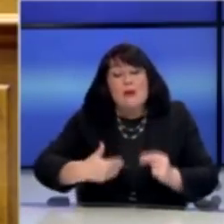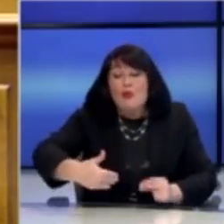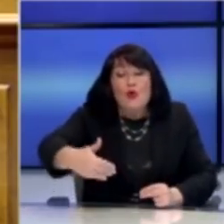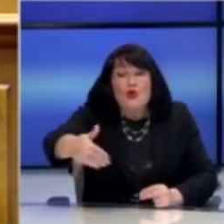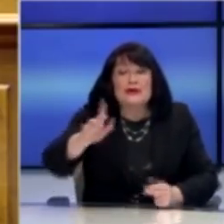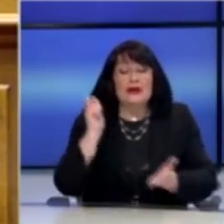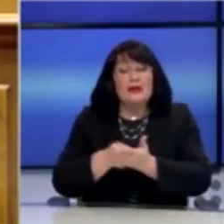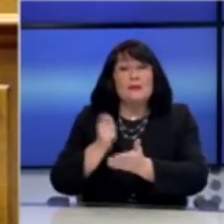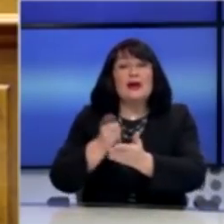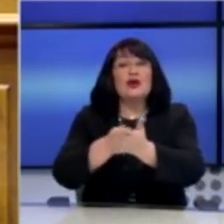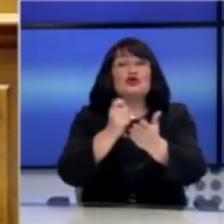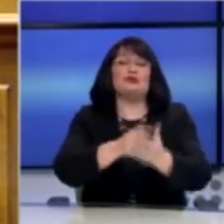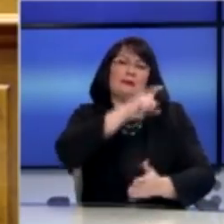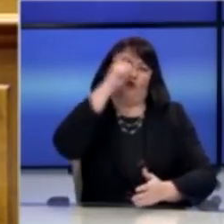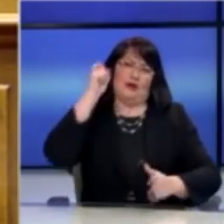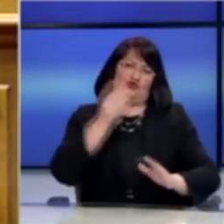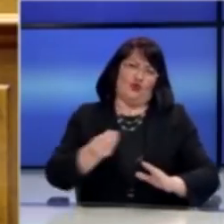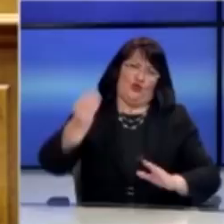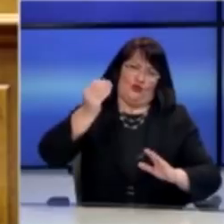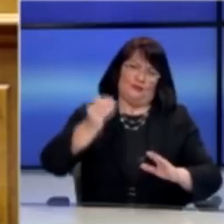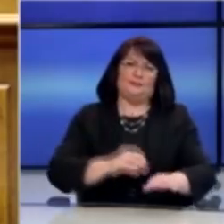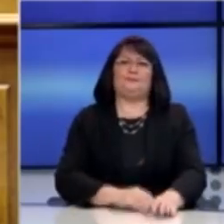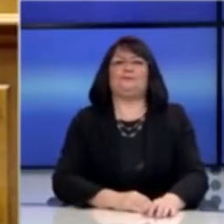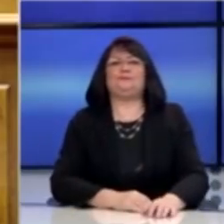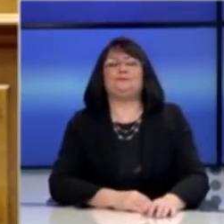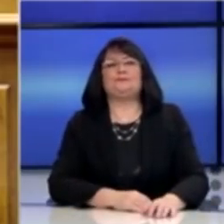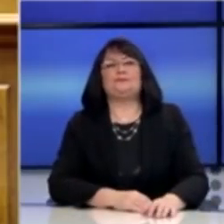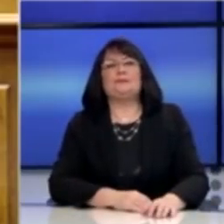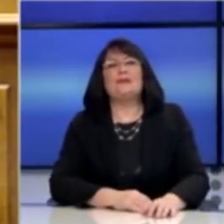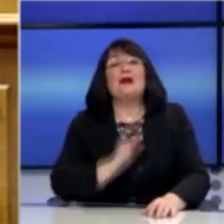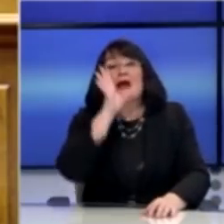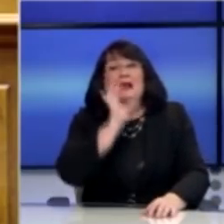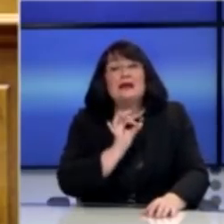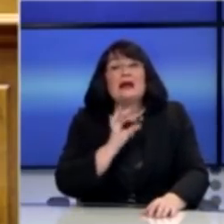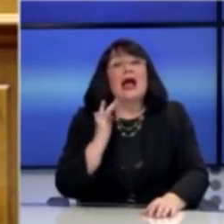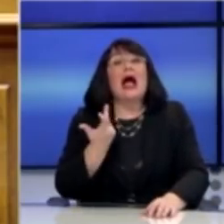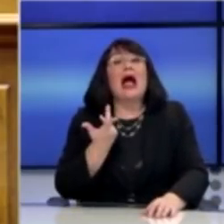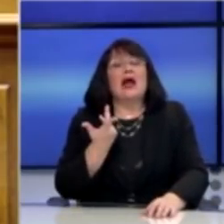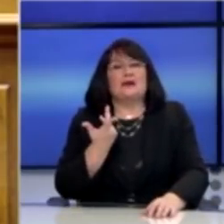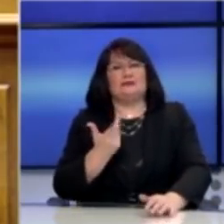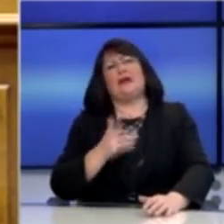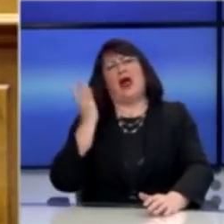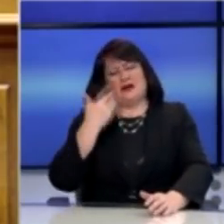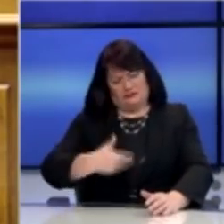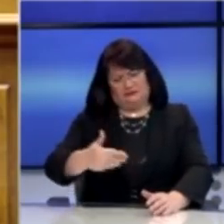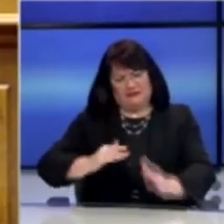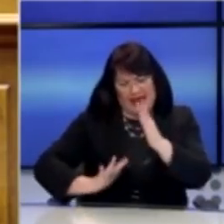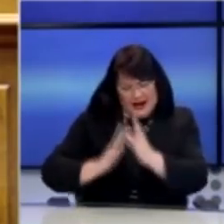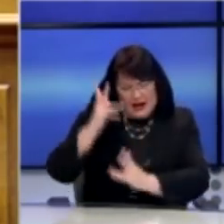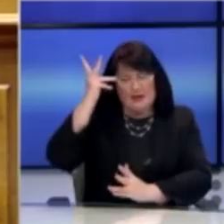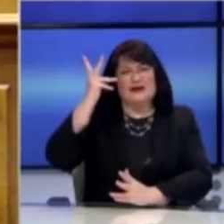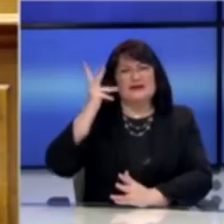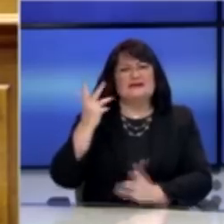του γίνεται όλο και πιο δύσκολο. Αλήθεια, αν τελικά πάρει μπρος η ανάπτυξη, πώς